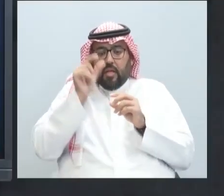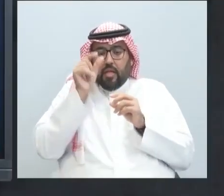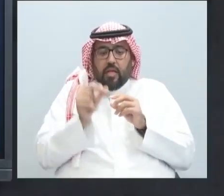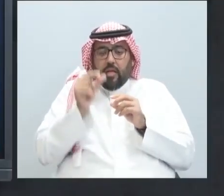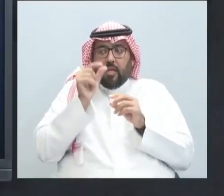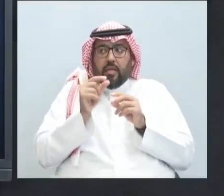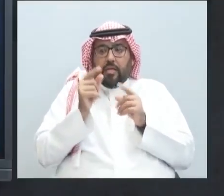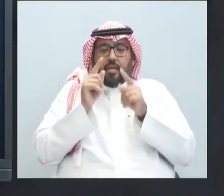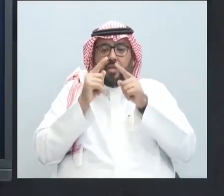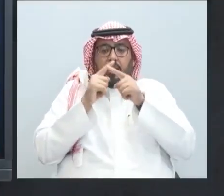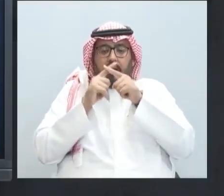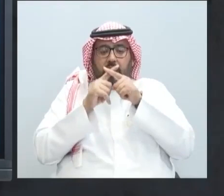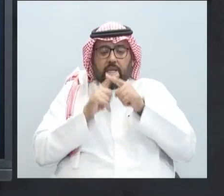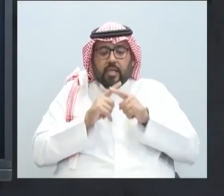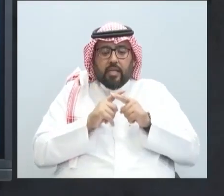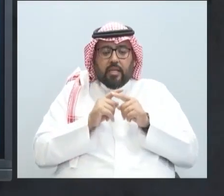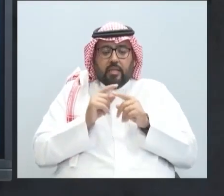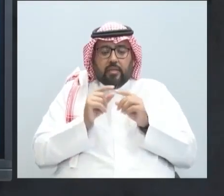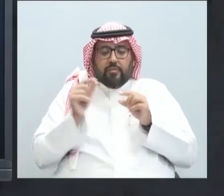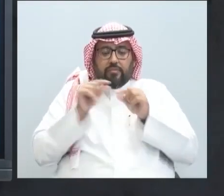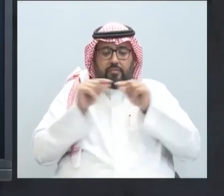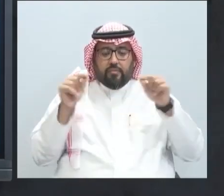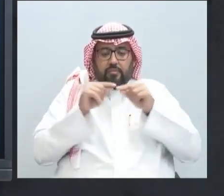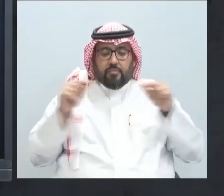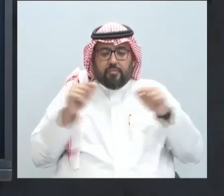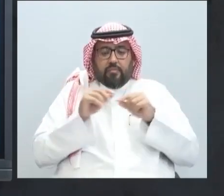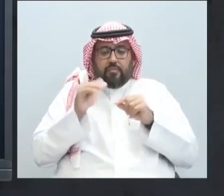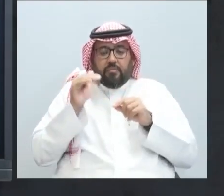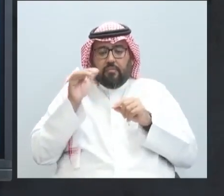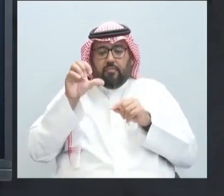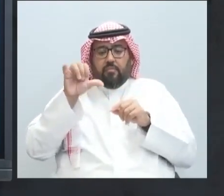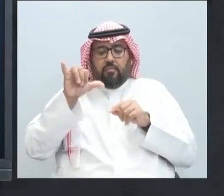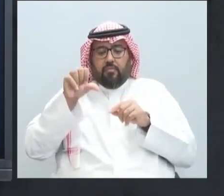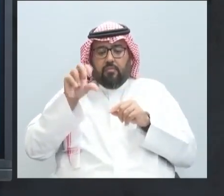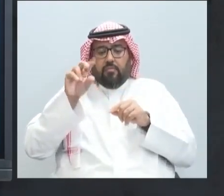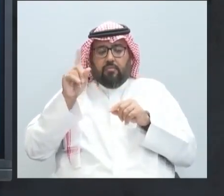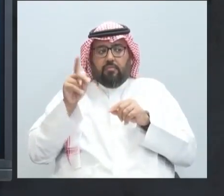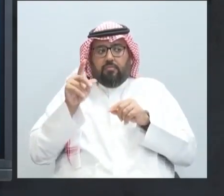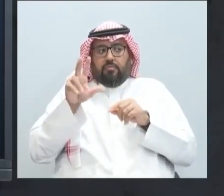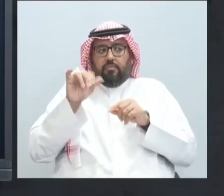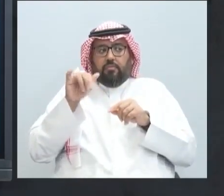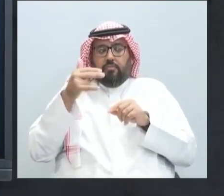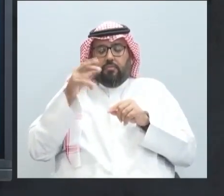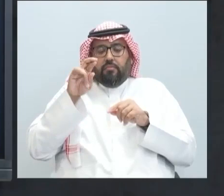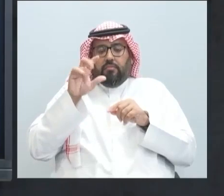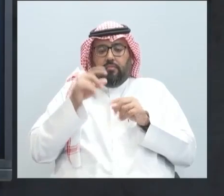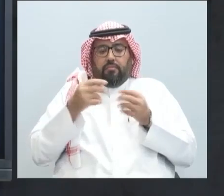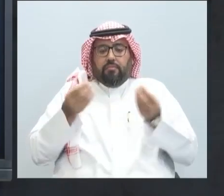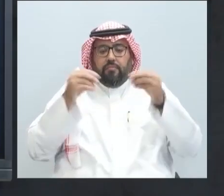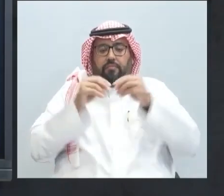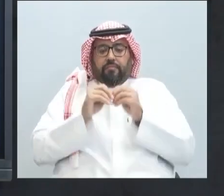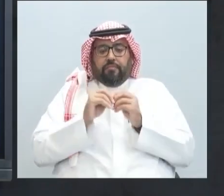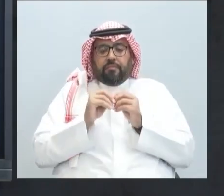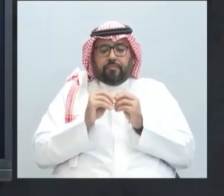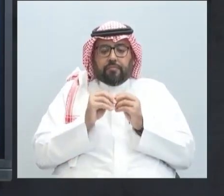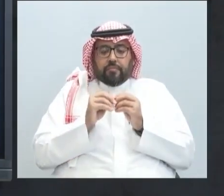الدقيقه تكونت هذه المركزات لتظهر خيوط المغزل تبدا هذه الخيوط ترتبط مع هذا الكروموسومات المتضاعفه